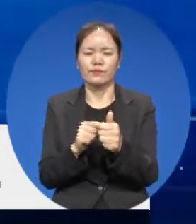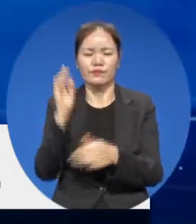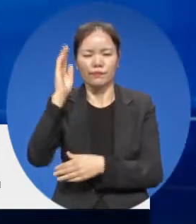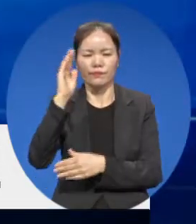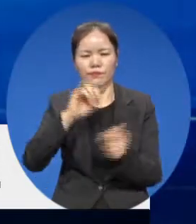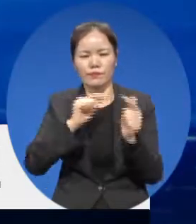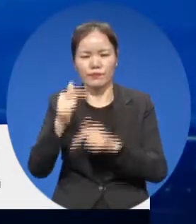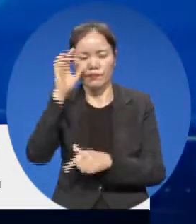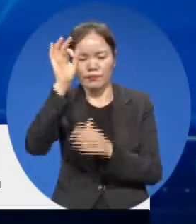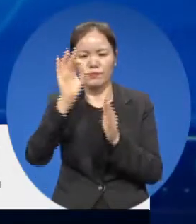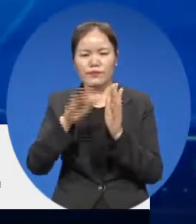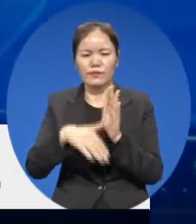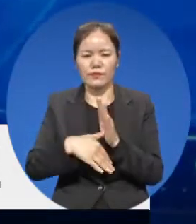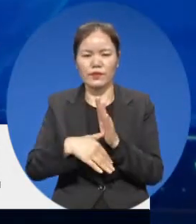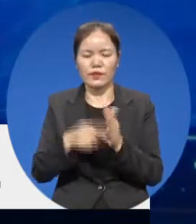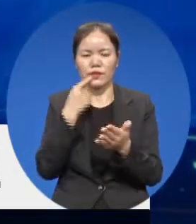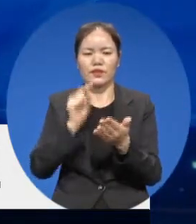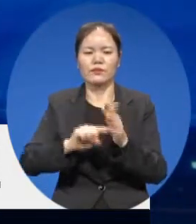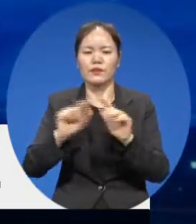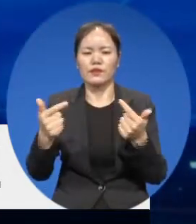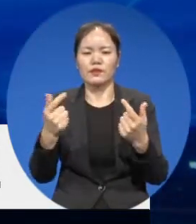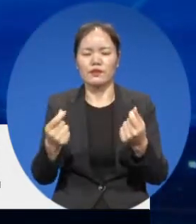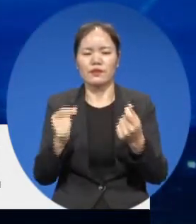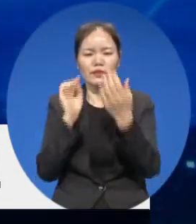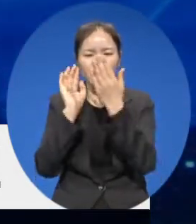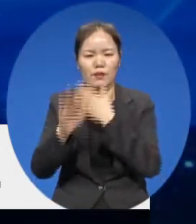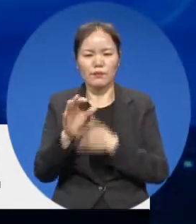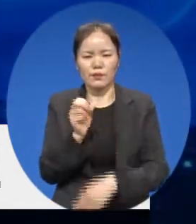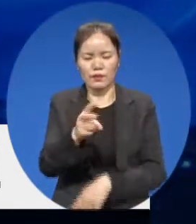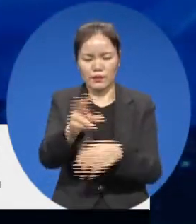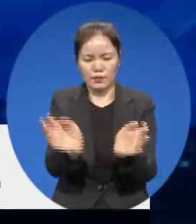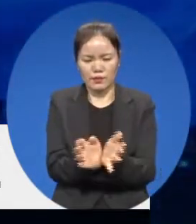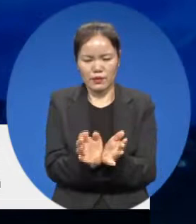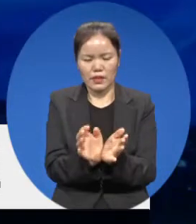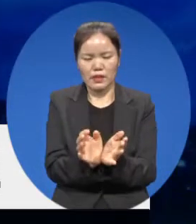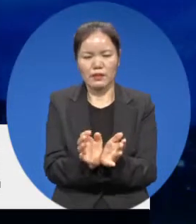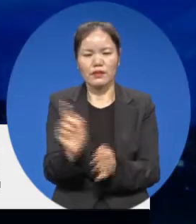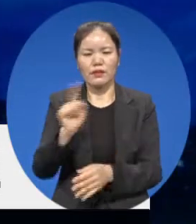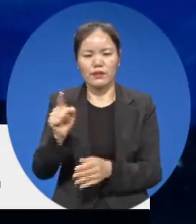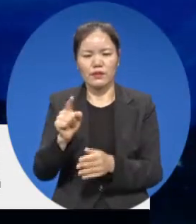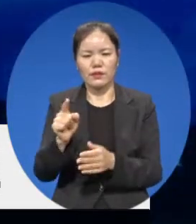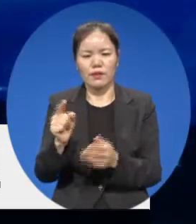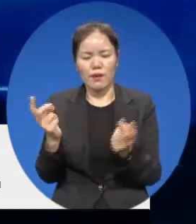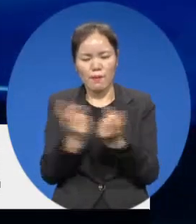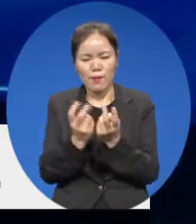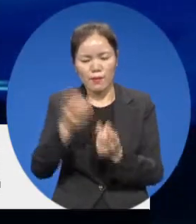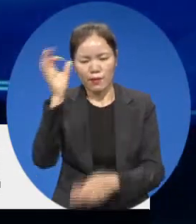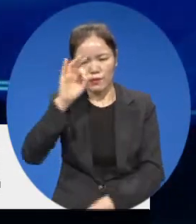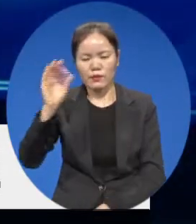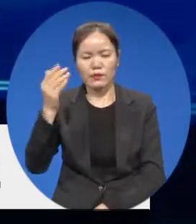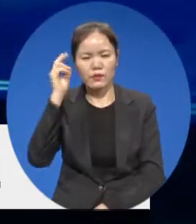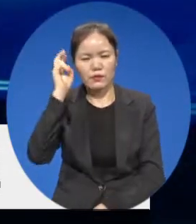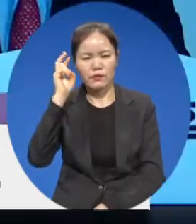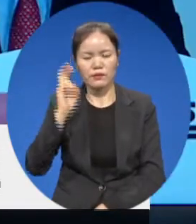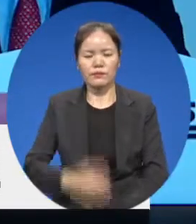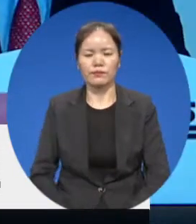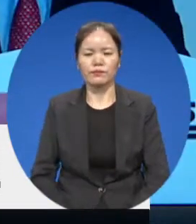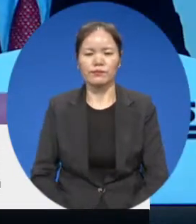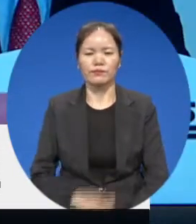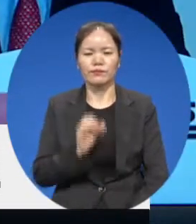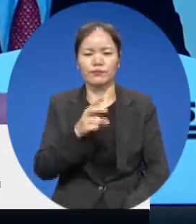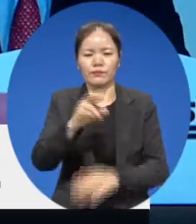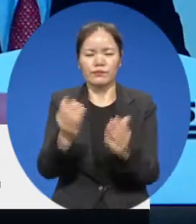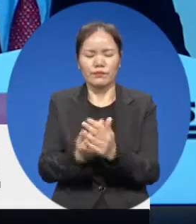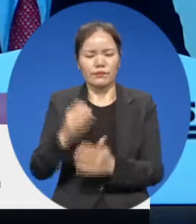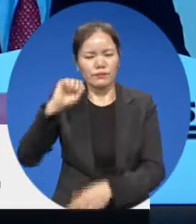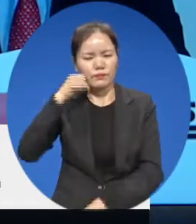등등 도 그렇구요 만만치 않을것 같습니다 그럼 앞으로 여당은 어떤 길을 도모하게 될 까요 평가입니다 여당도 역시 는 기 오지 3 인